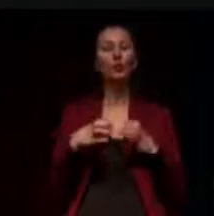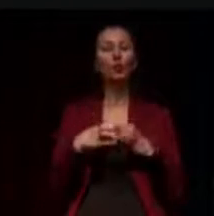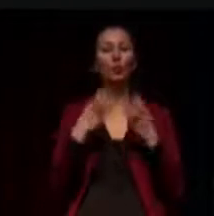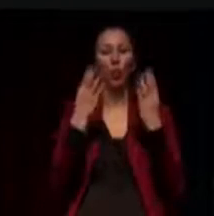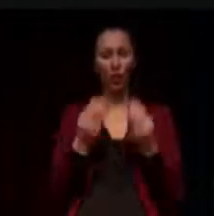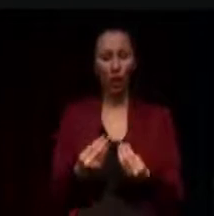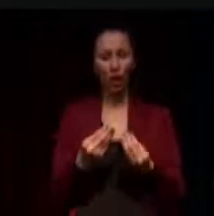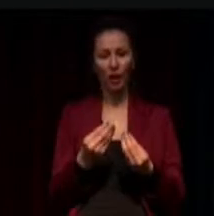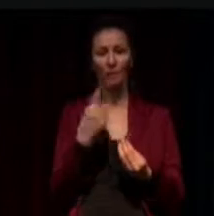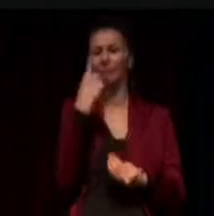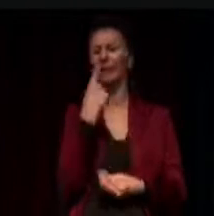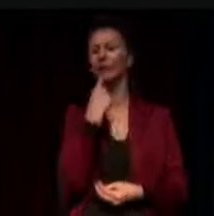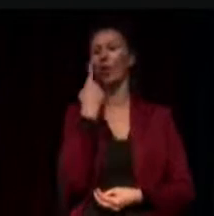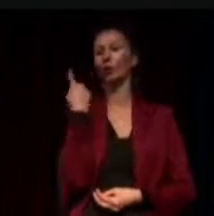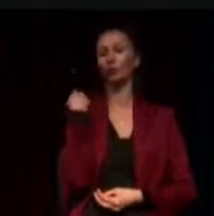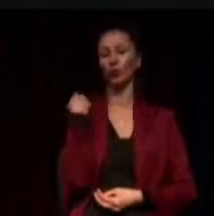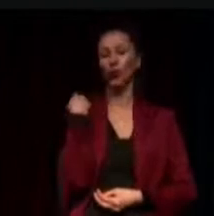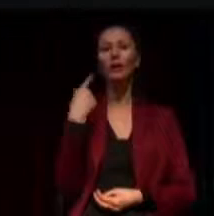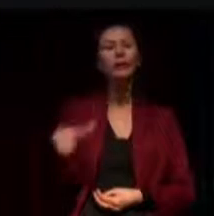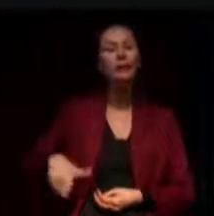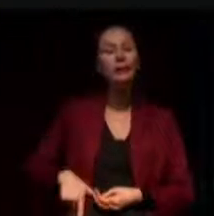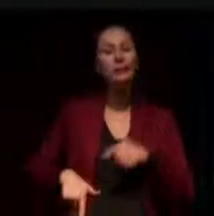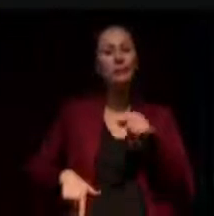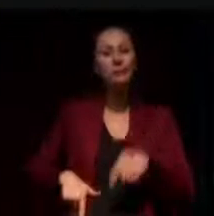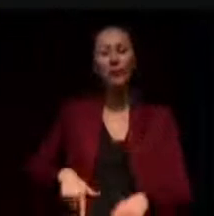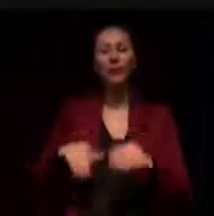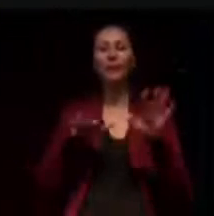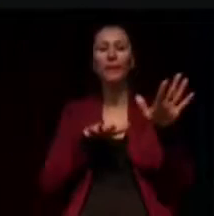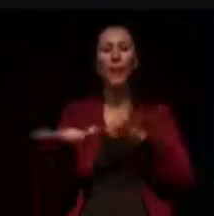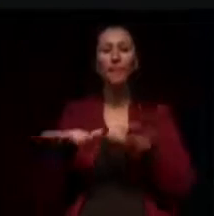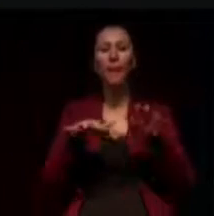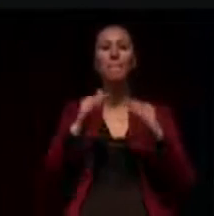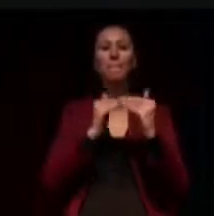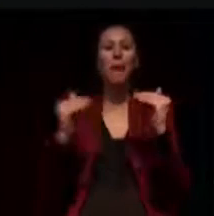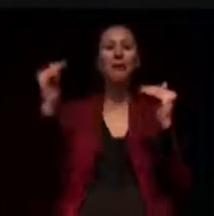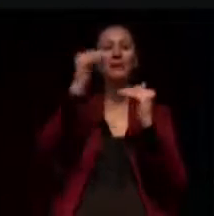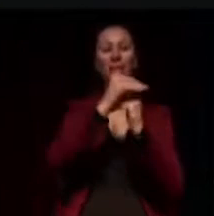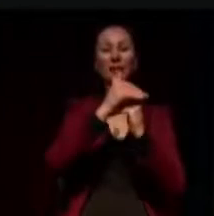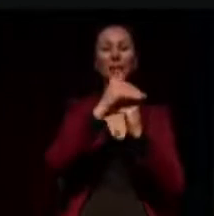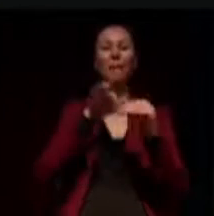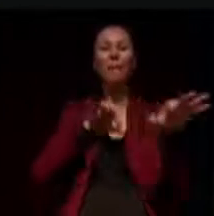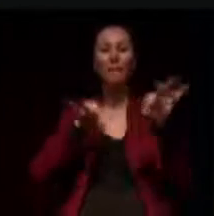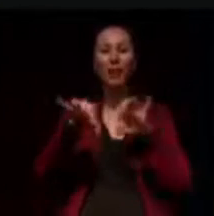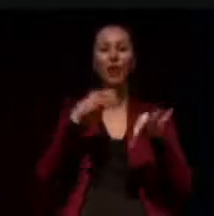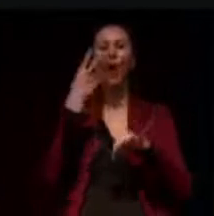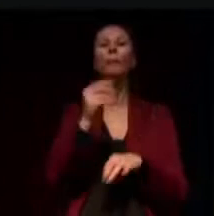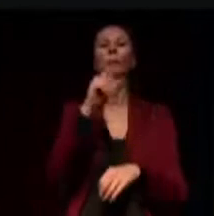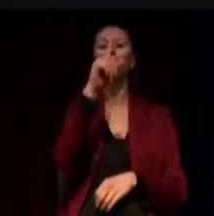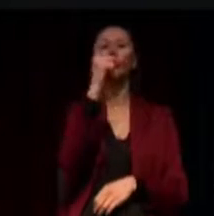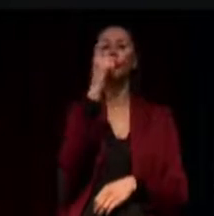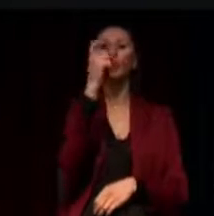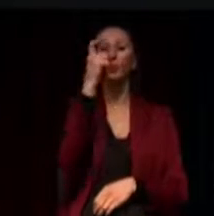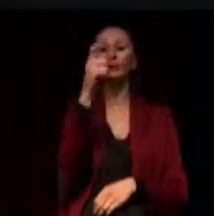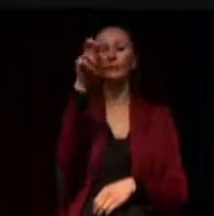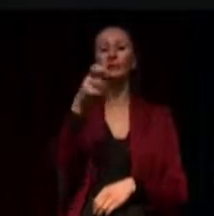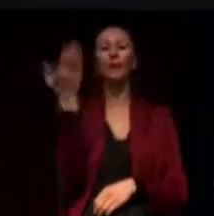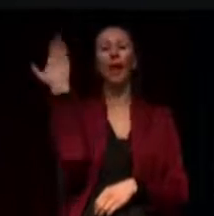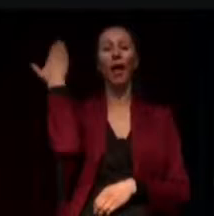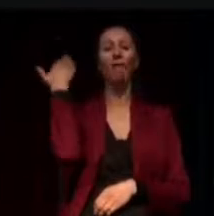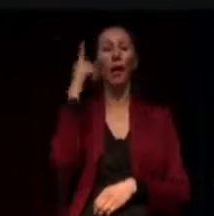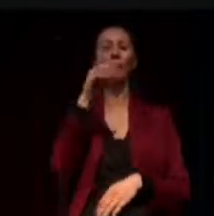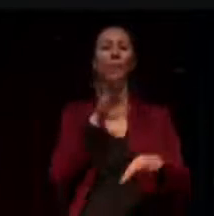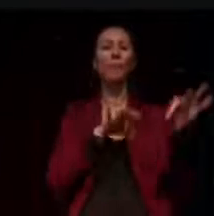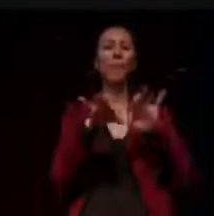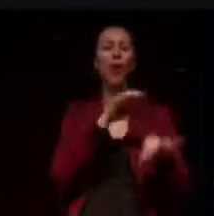olarak bundan yaklaşık bir yıl önce İzmir'in deprem master planının olmadığını, en son 1998 yılında bir deprem master planının